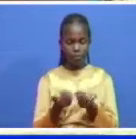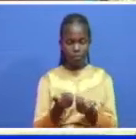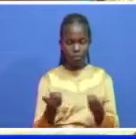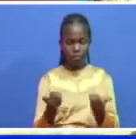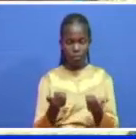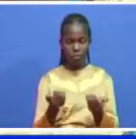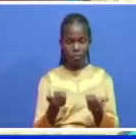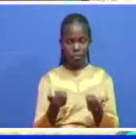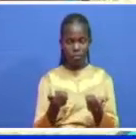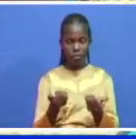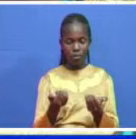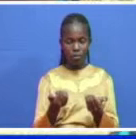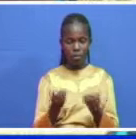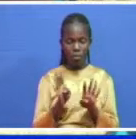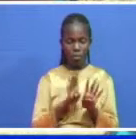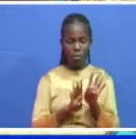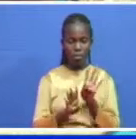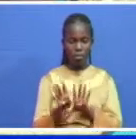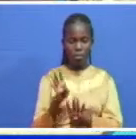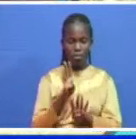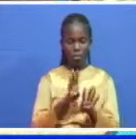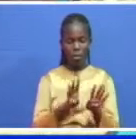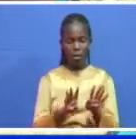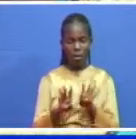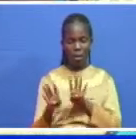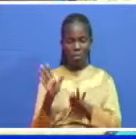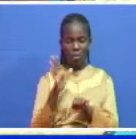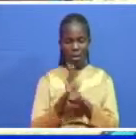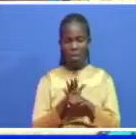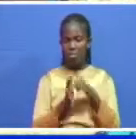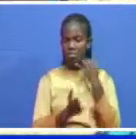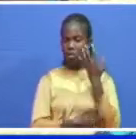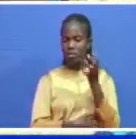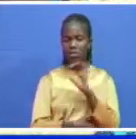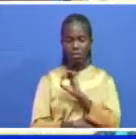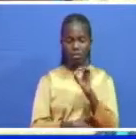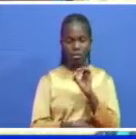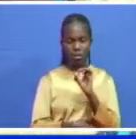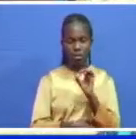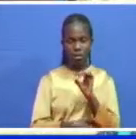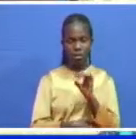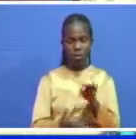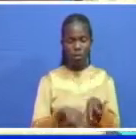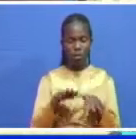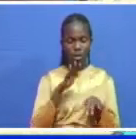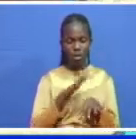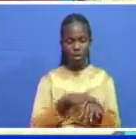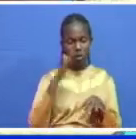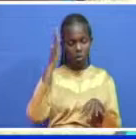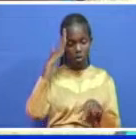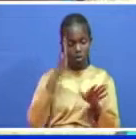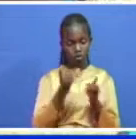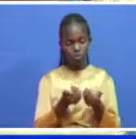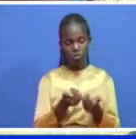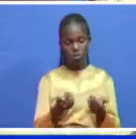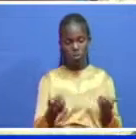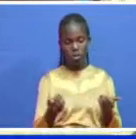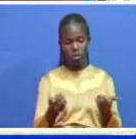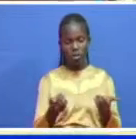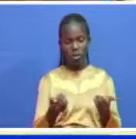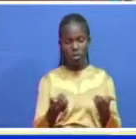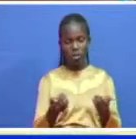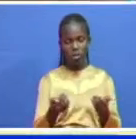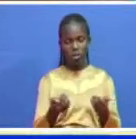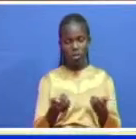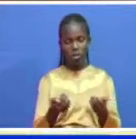yulika mekalilene mingi itemi sio. Na noo sio pia kumana siana situ siya sukulu siya litu situ